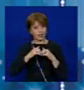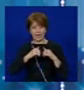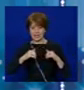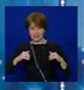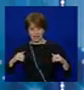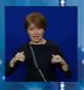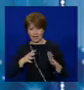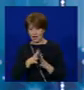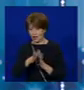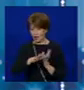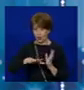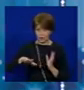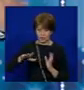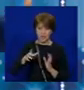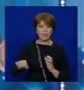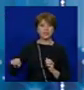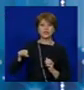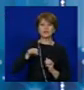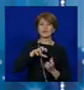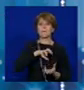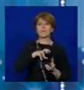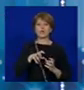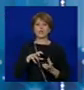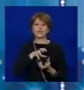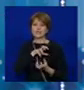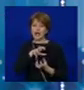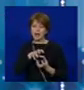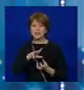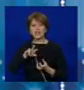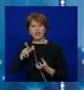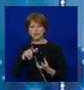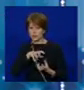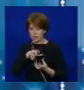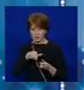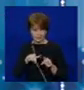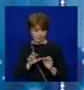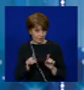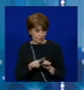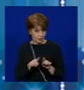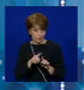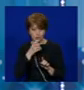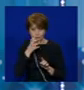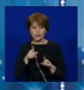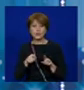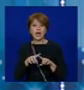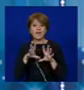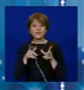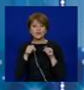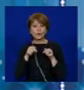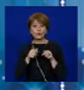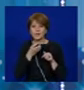доведе до политическа и всякакви други кризи. И това се случи. И това всичко се случи,